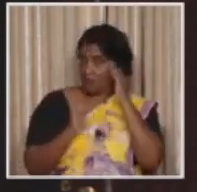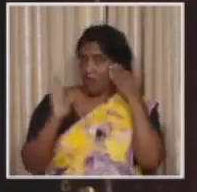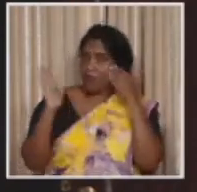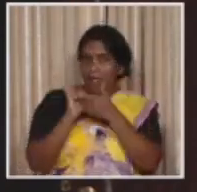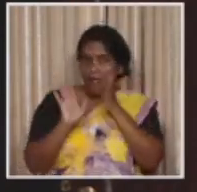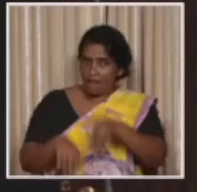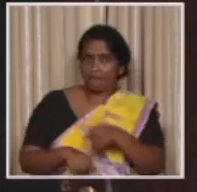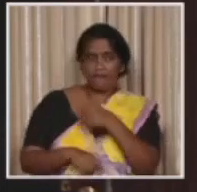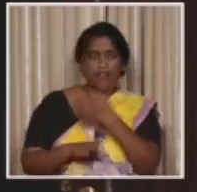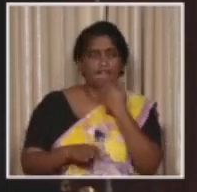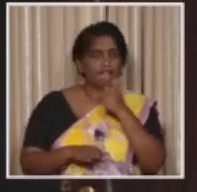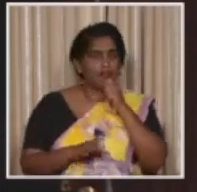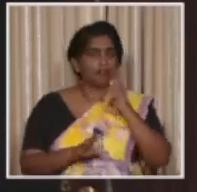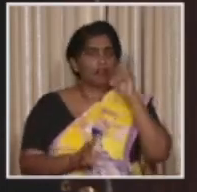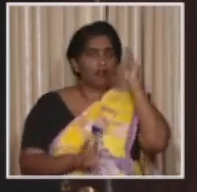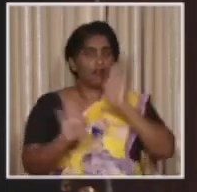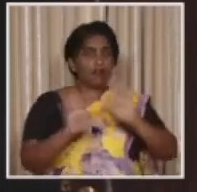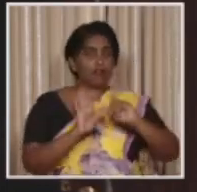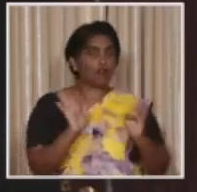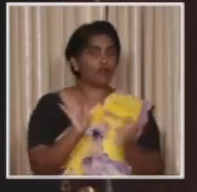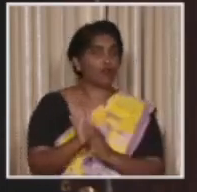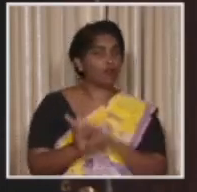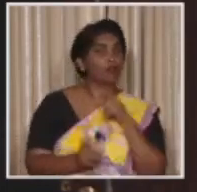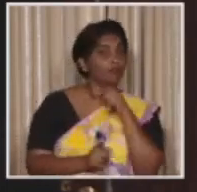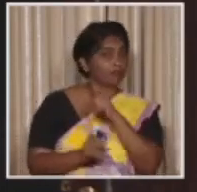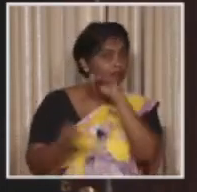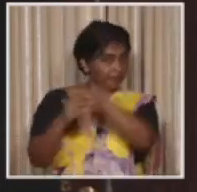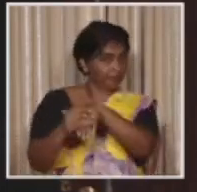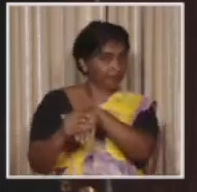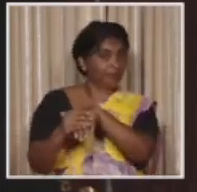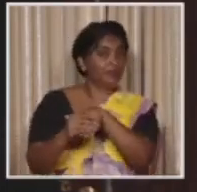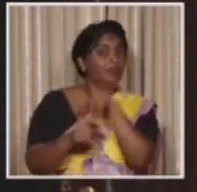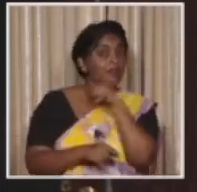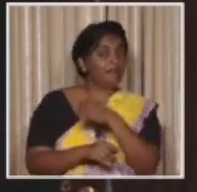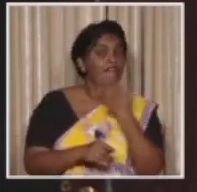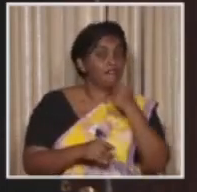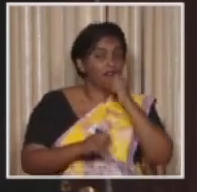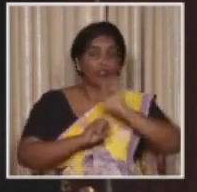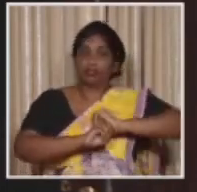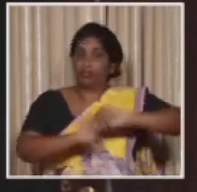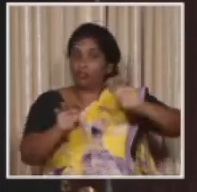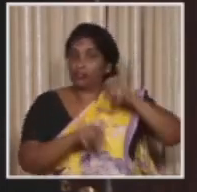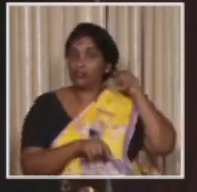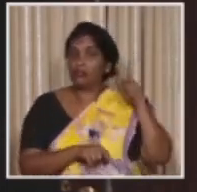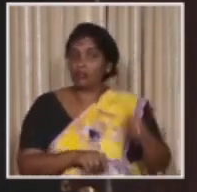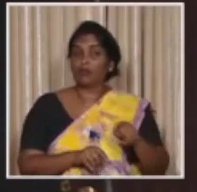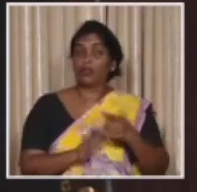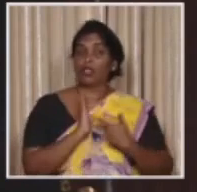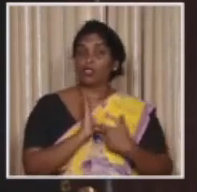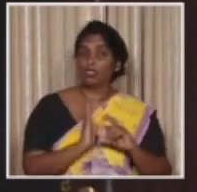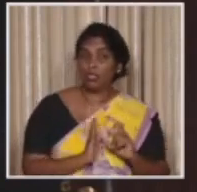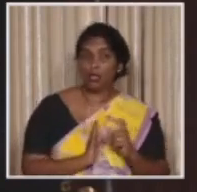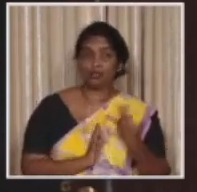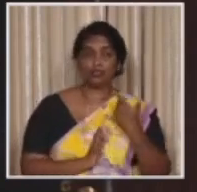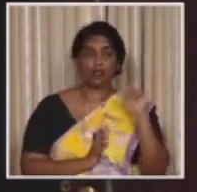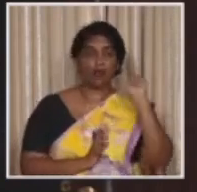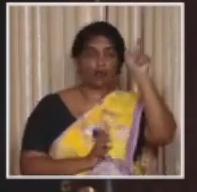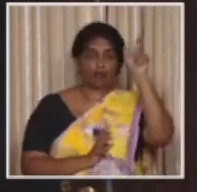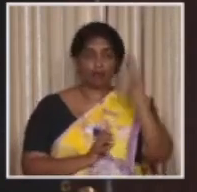මේ ජල කලමනාකරණ කමිටුවේ ඉන්න ඒ ජලය බෙදීම සම්බන්ධයෙන් තාක්ෂණික